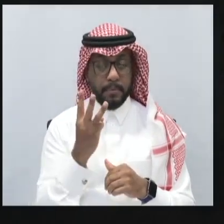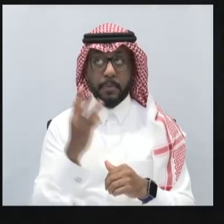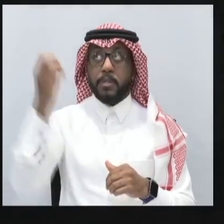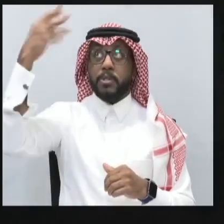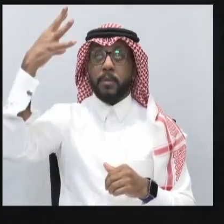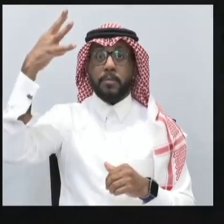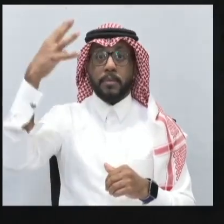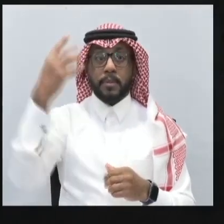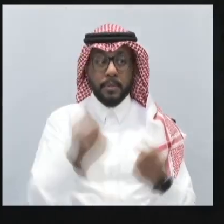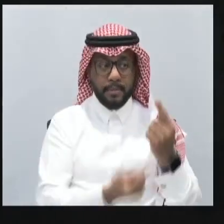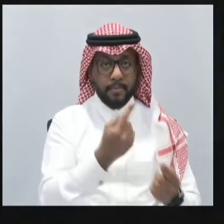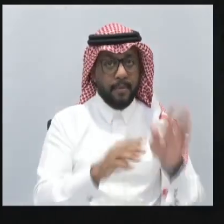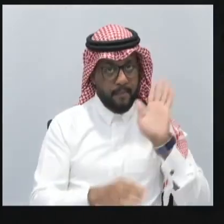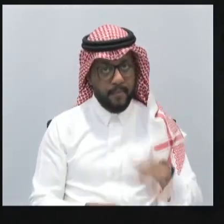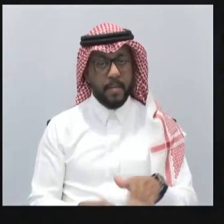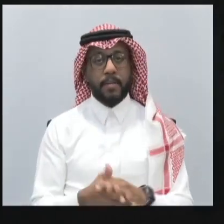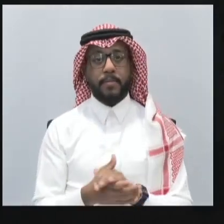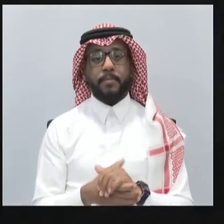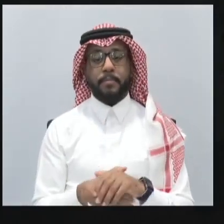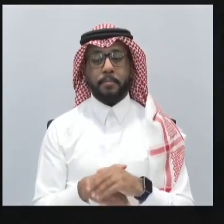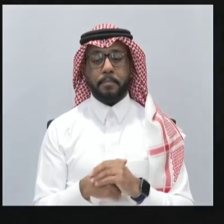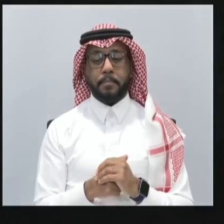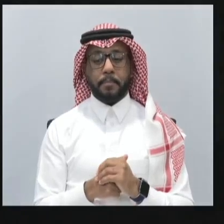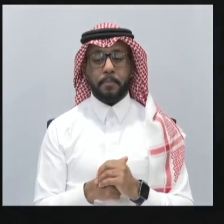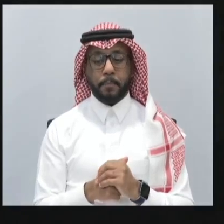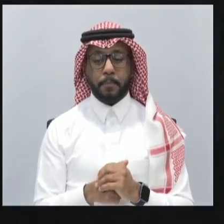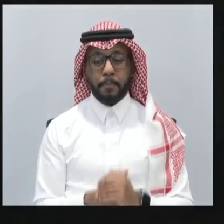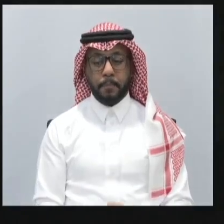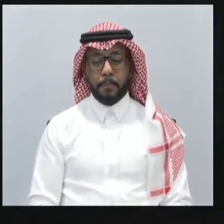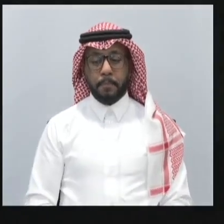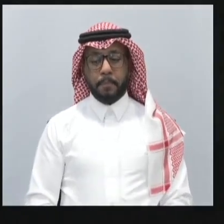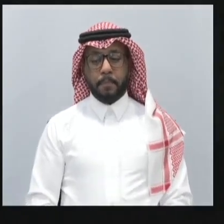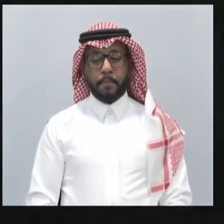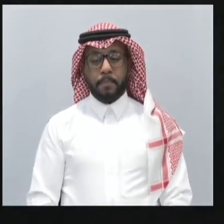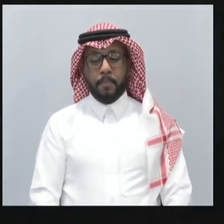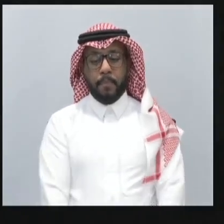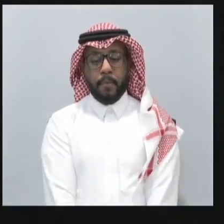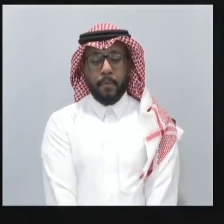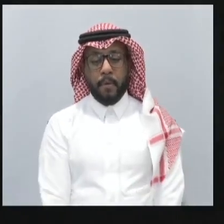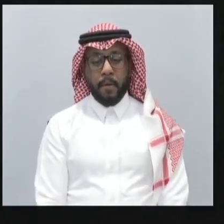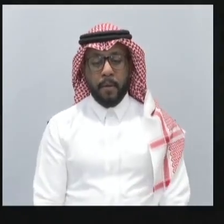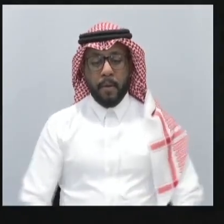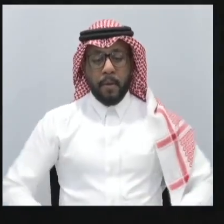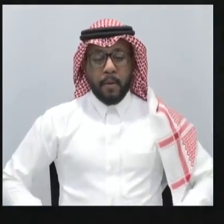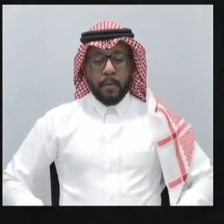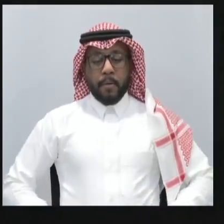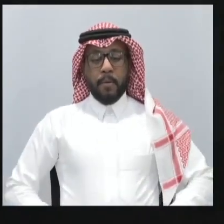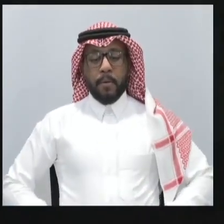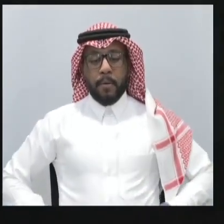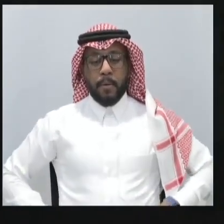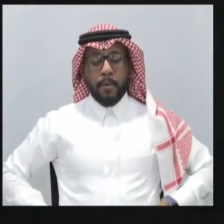الشمس ومعها نبات بنسوي مثال نكون معان مثال